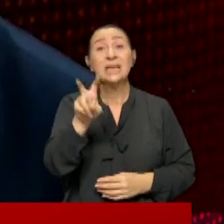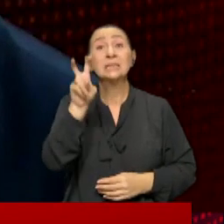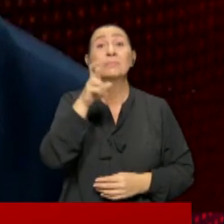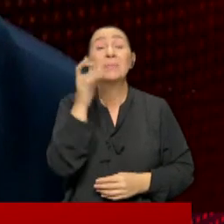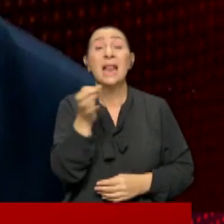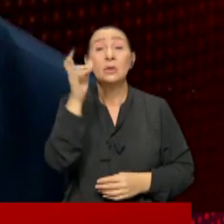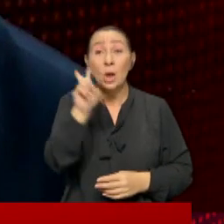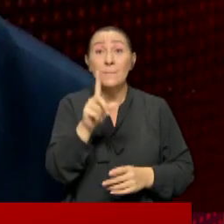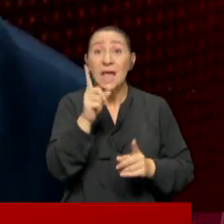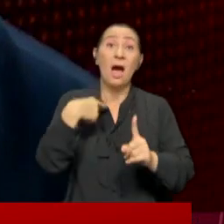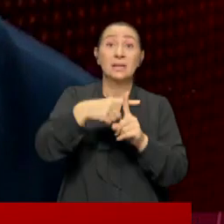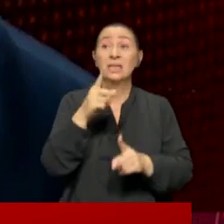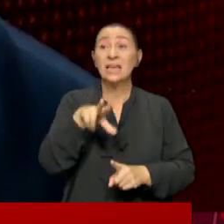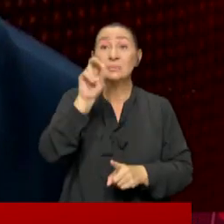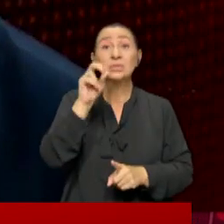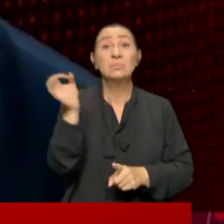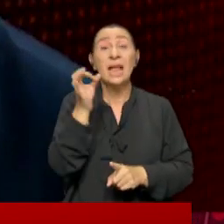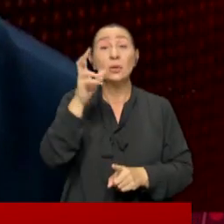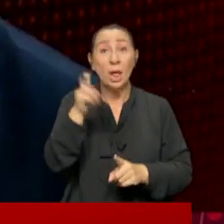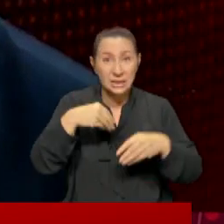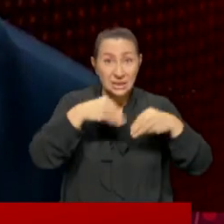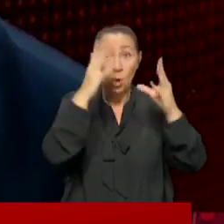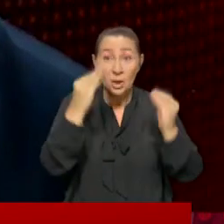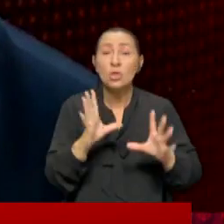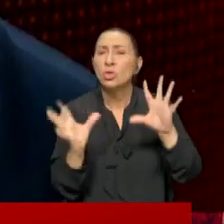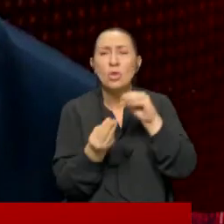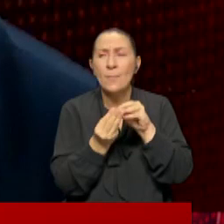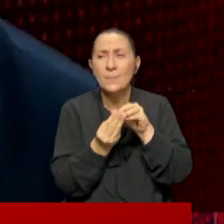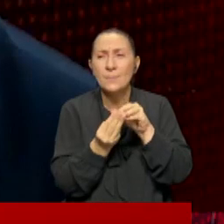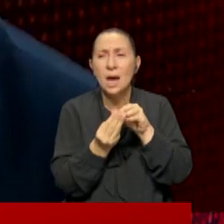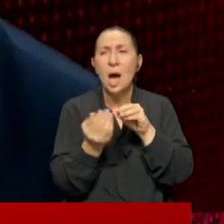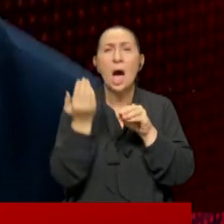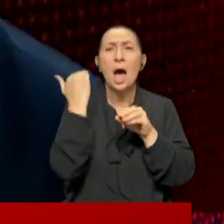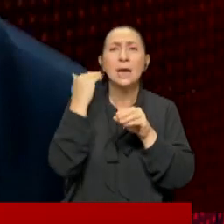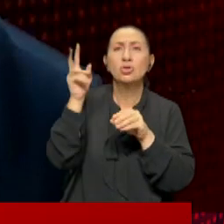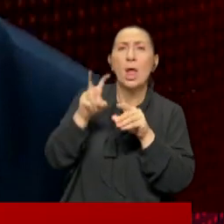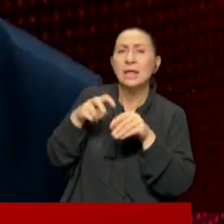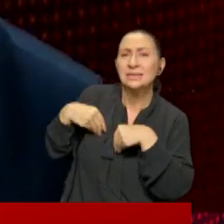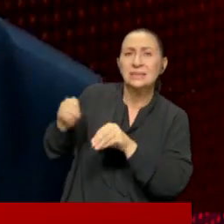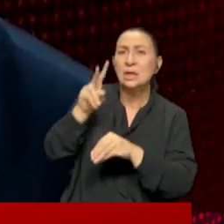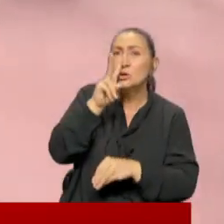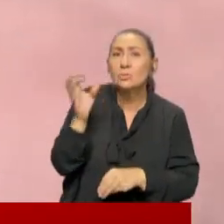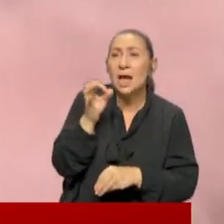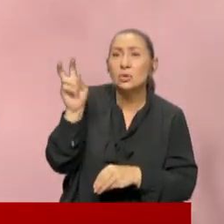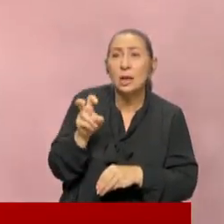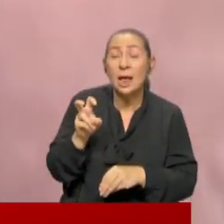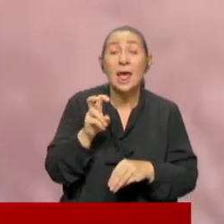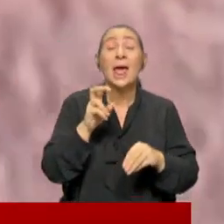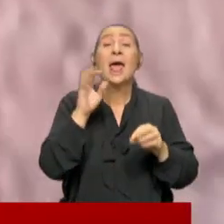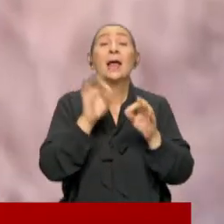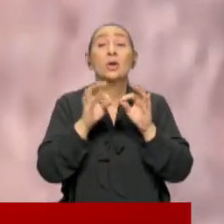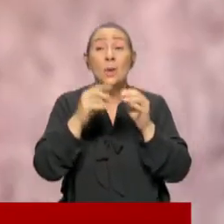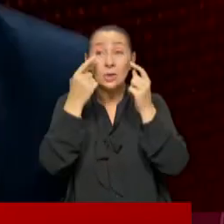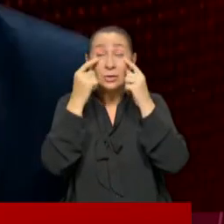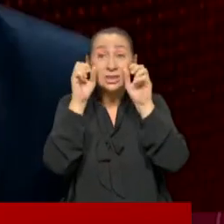doların üzerine bir 70 milyar dolar daha satılmış olmasına rağmen toplam arka kapıdan döviz satışları 200 milyar doları buldu. Ekonomi